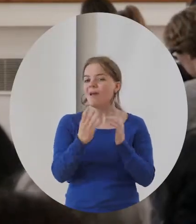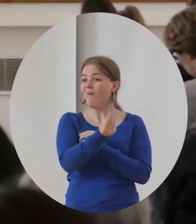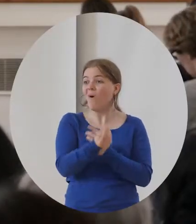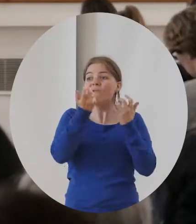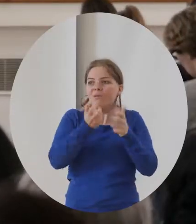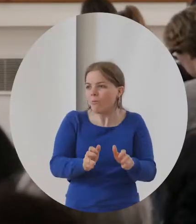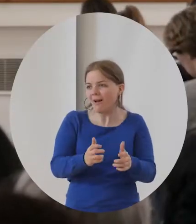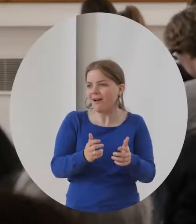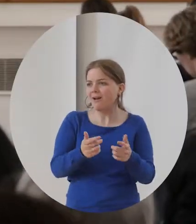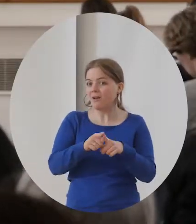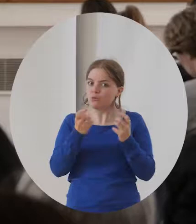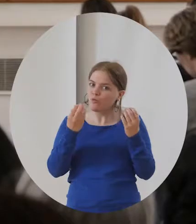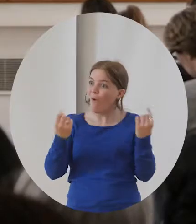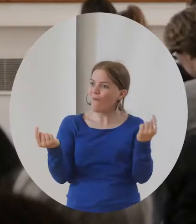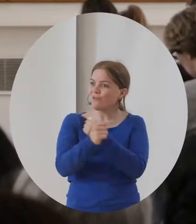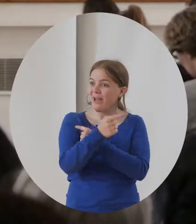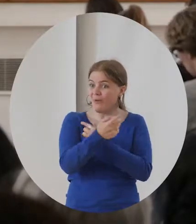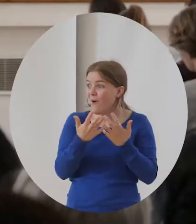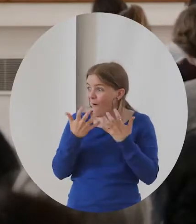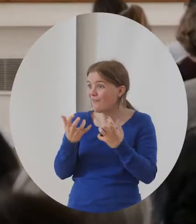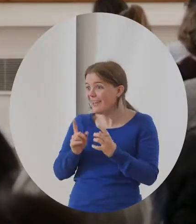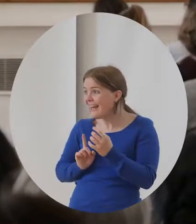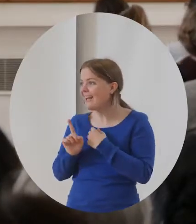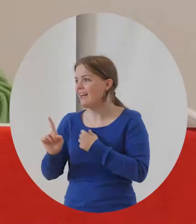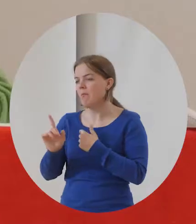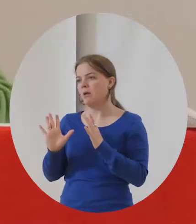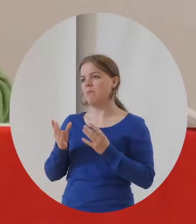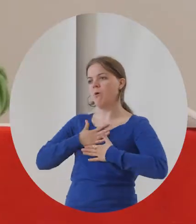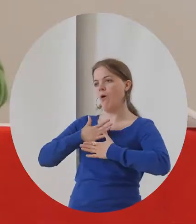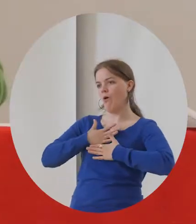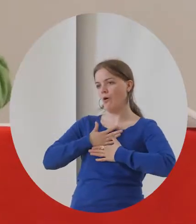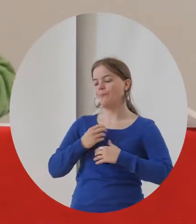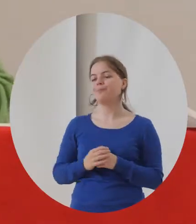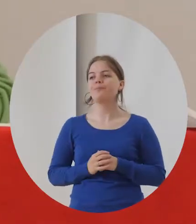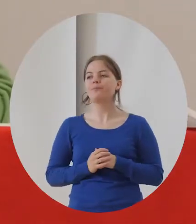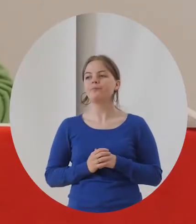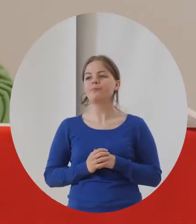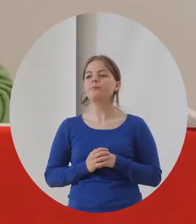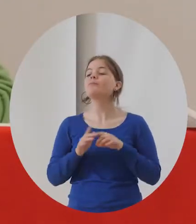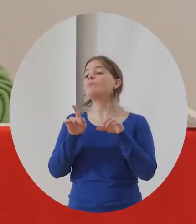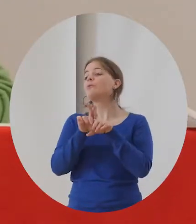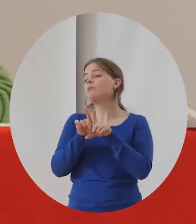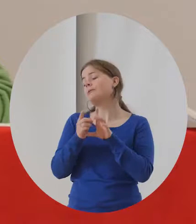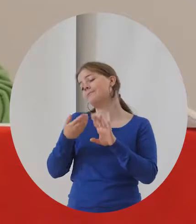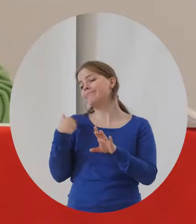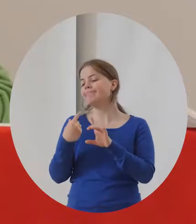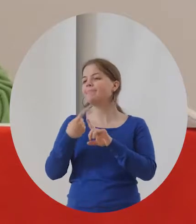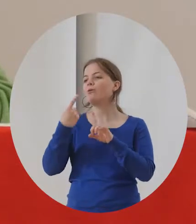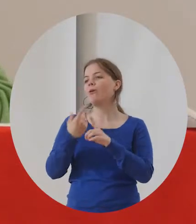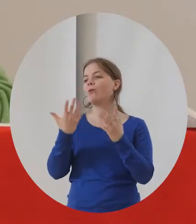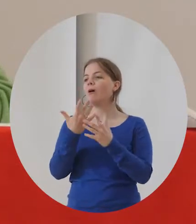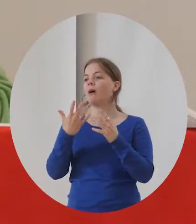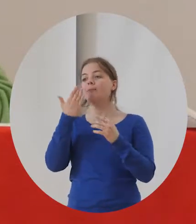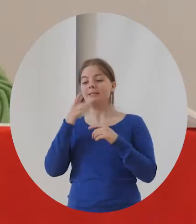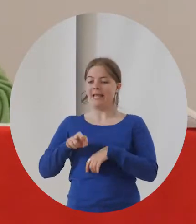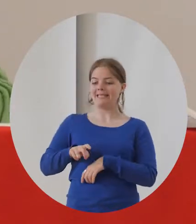bien souvent, au contraire, ils ont très envie d'aller vers les autres, mais ils ont peur. Il y a une chose qu'on n'a pas notée non plus, c'est qu'arrivés